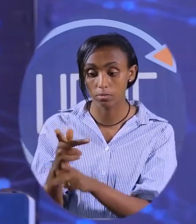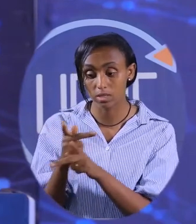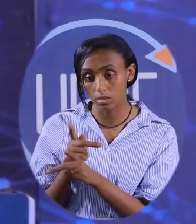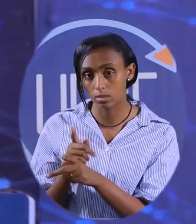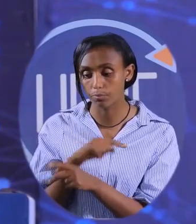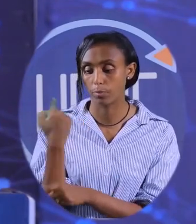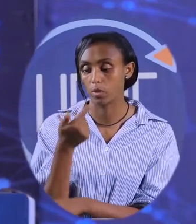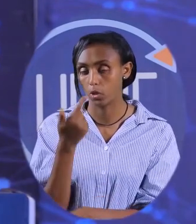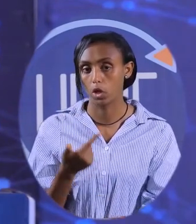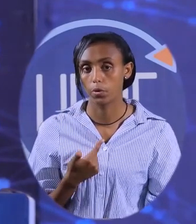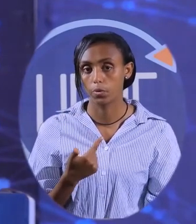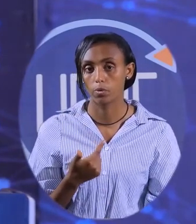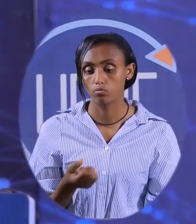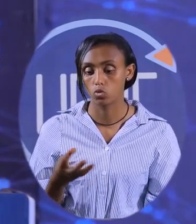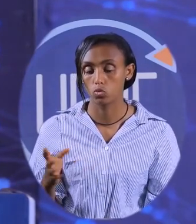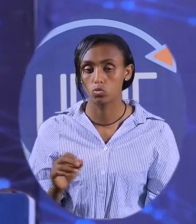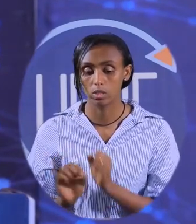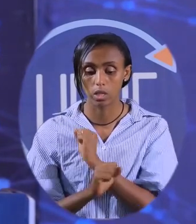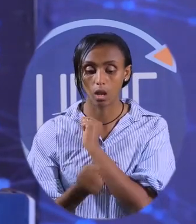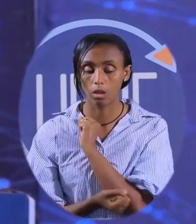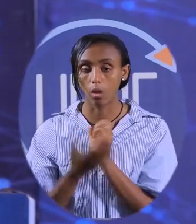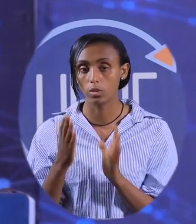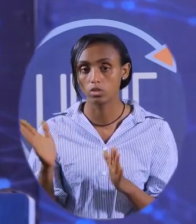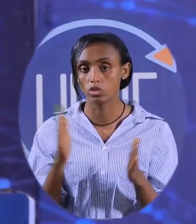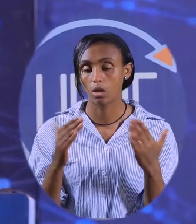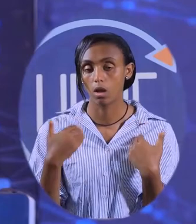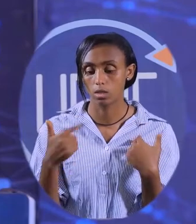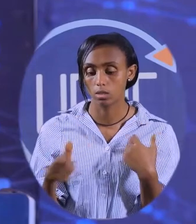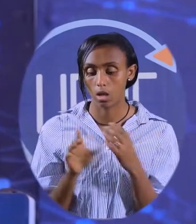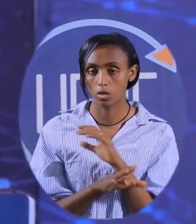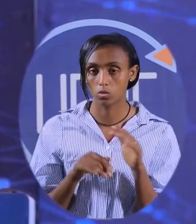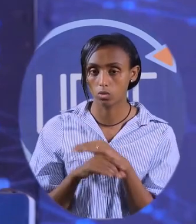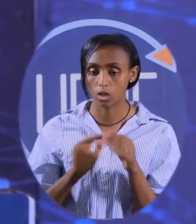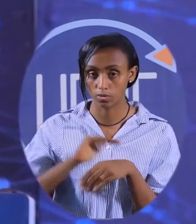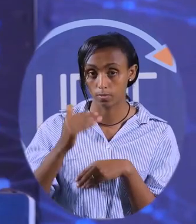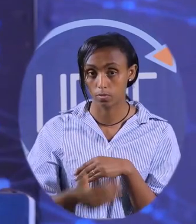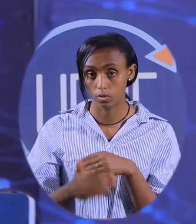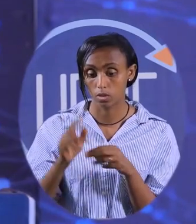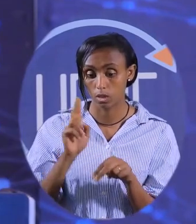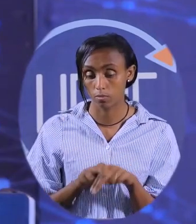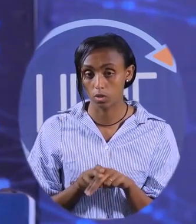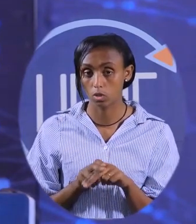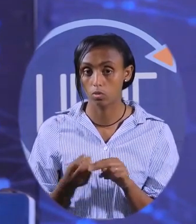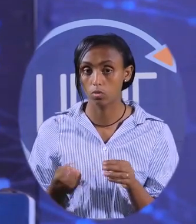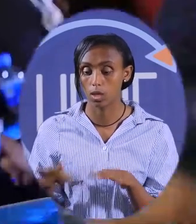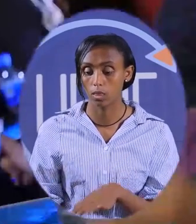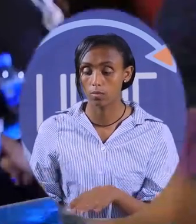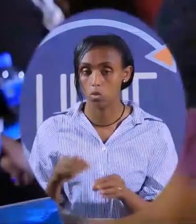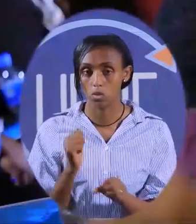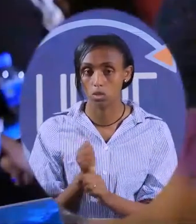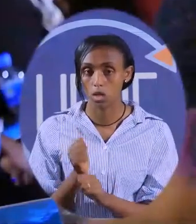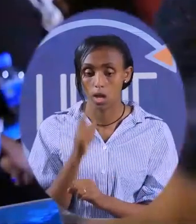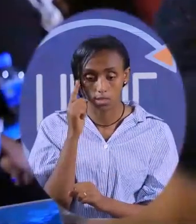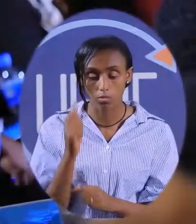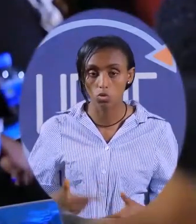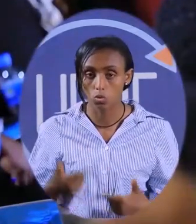ከባንክ። ማአት ቤዚክ ችግር አለብን እዚህ ሀገር ውስጥ አድበስብሰን ሸፍነን ቁጭ ያልነው። ለተማሪው ስራ ሐሳብ